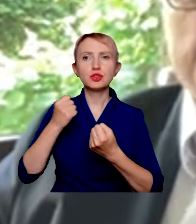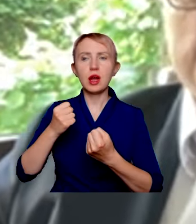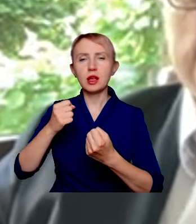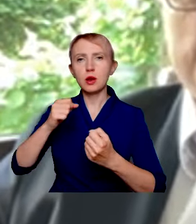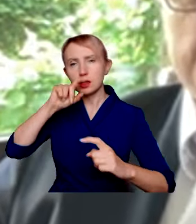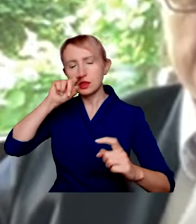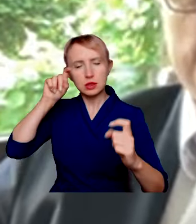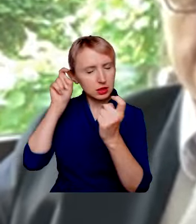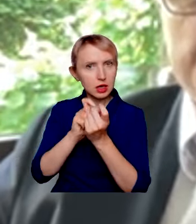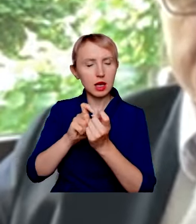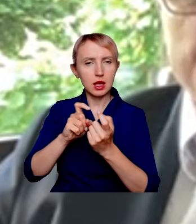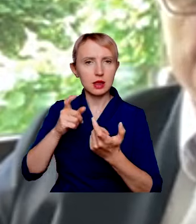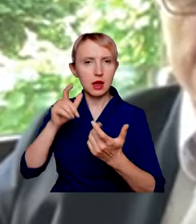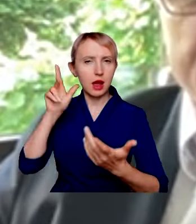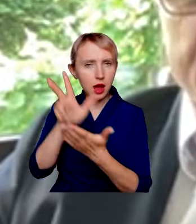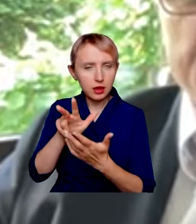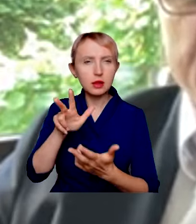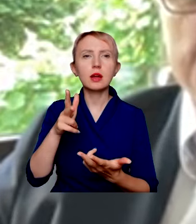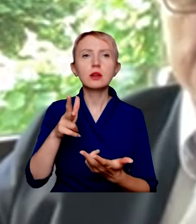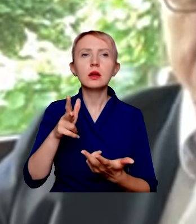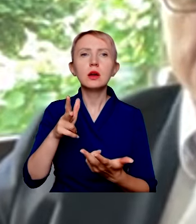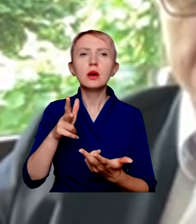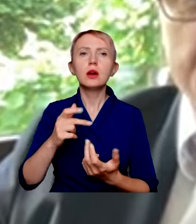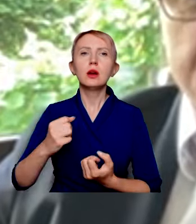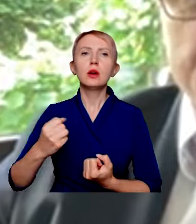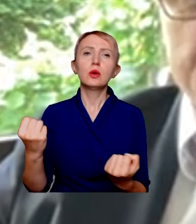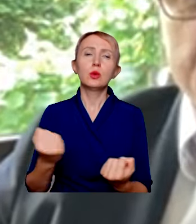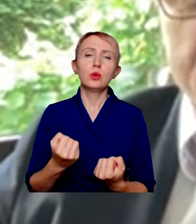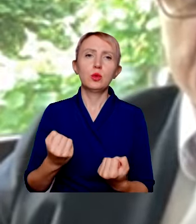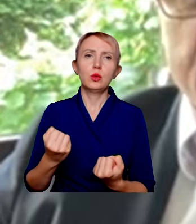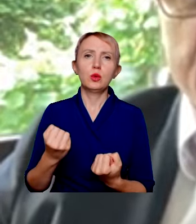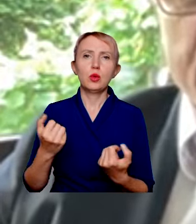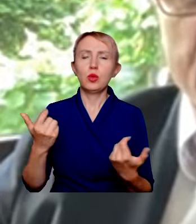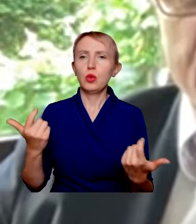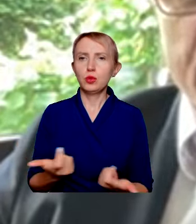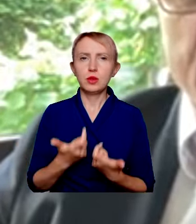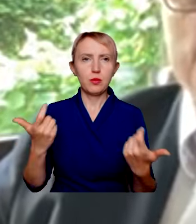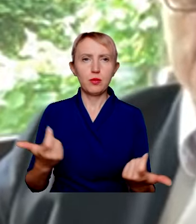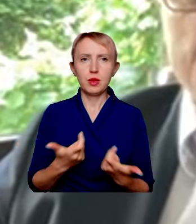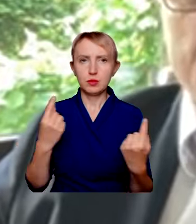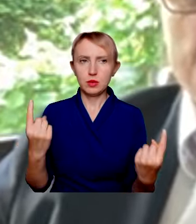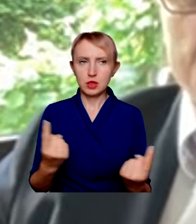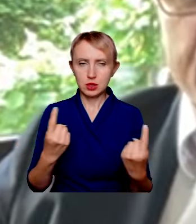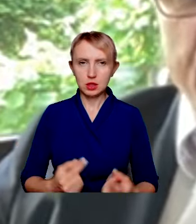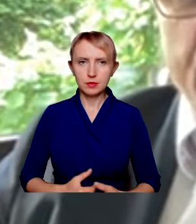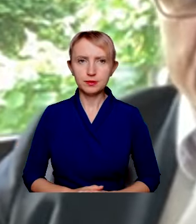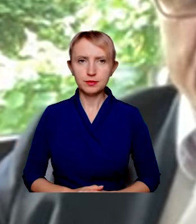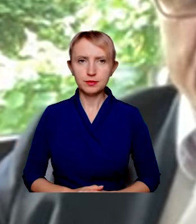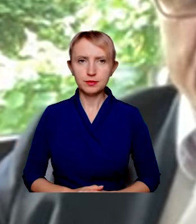już kolejny, ale bardzo, bardzo niebezpieczny sygnał, pokazujący też